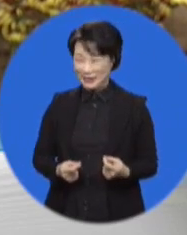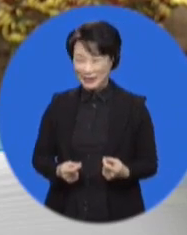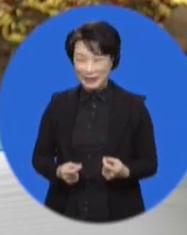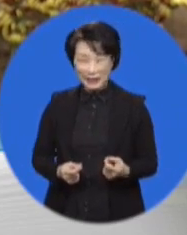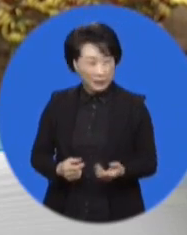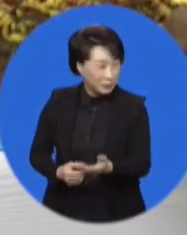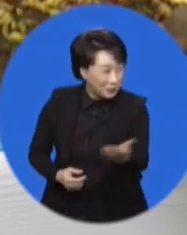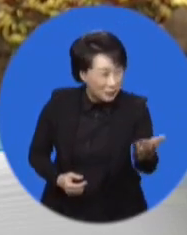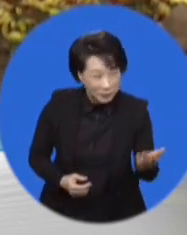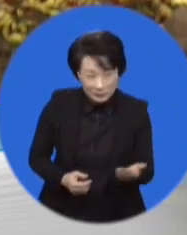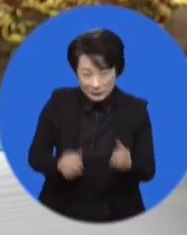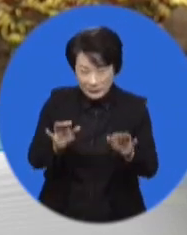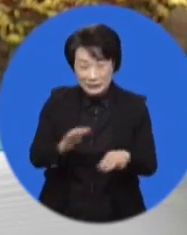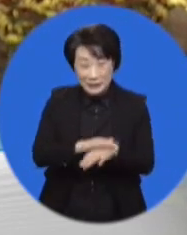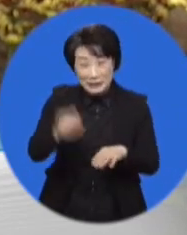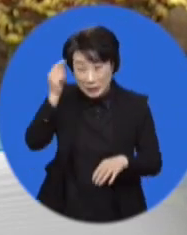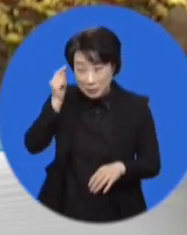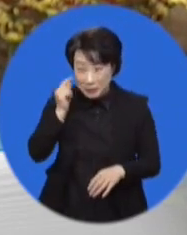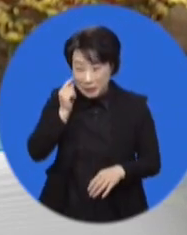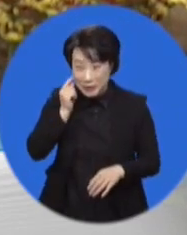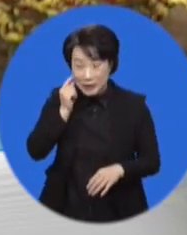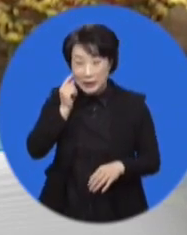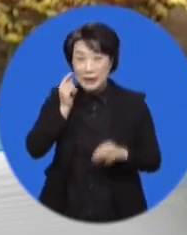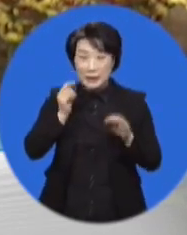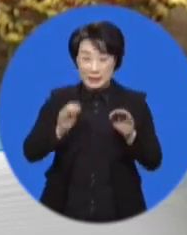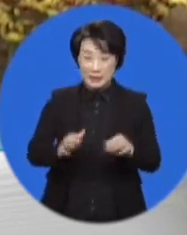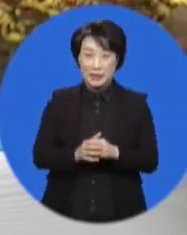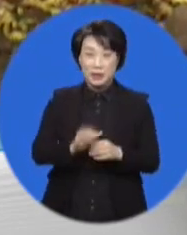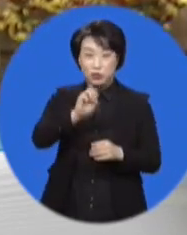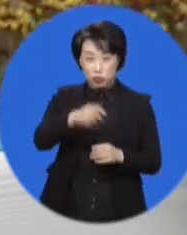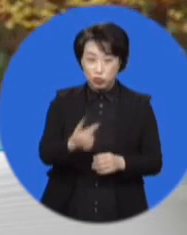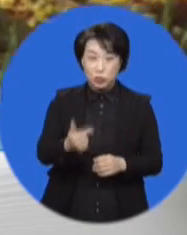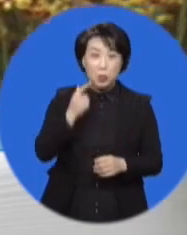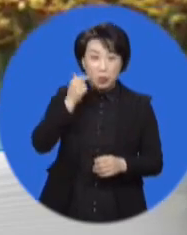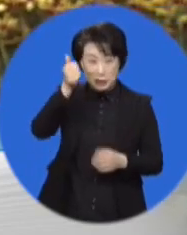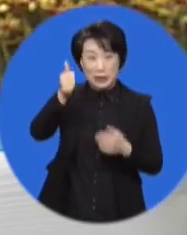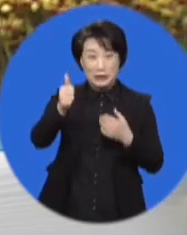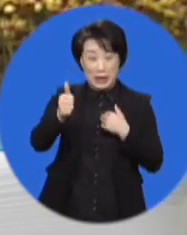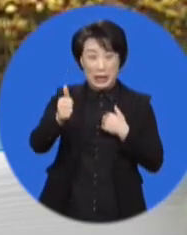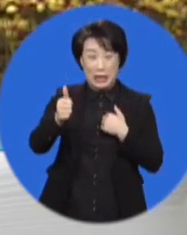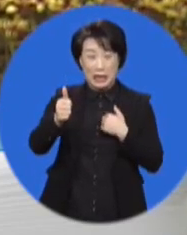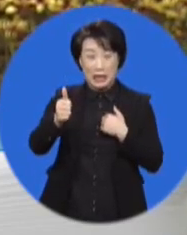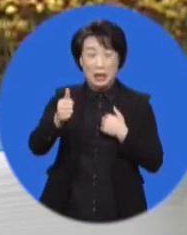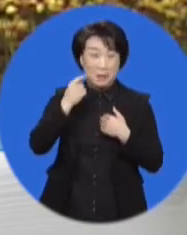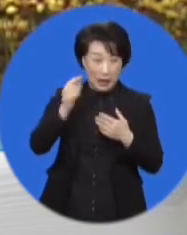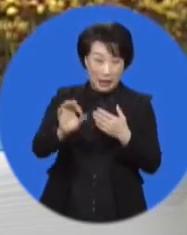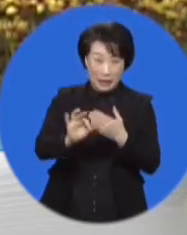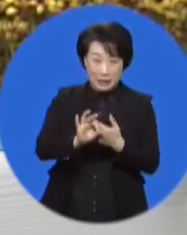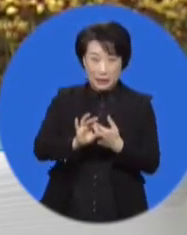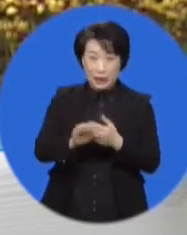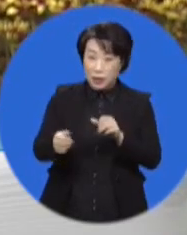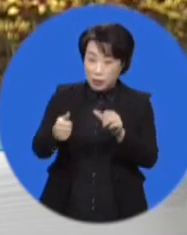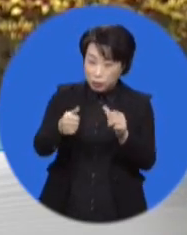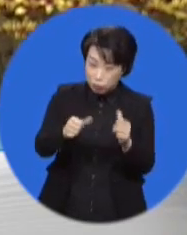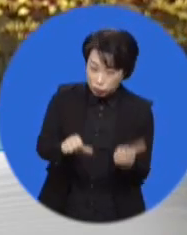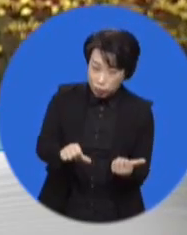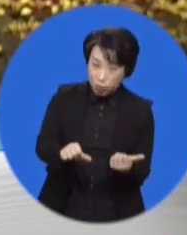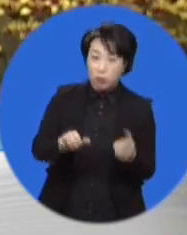그러니까 여러분들 잘 보세요. 윤석전 목사가 만약에